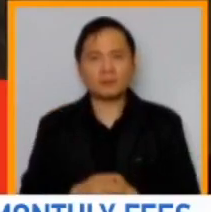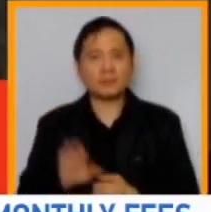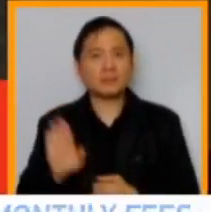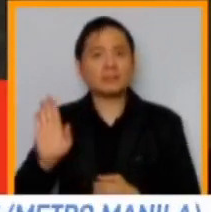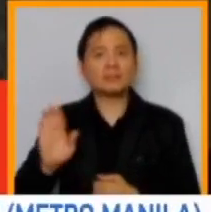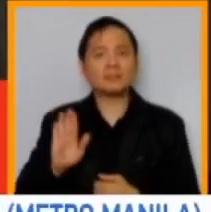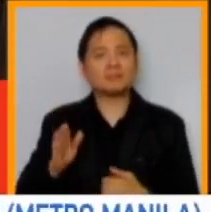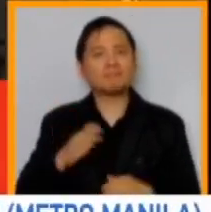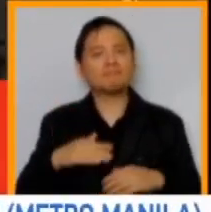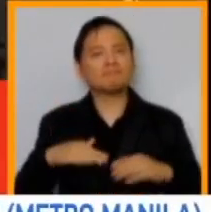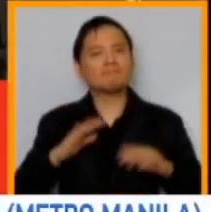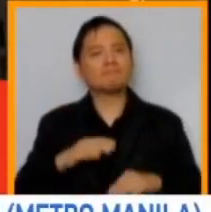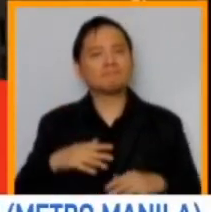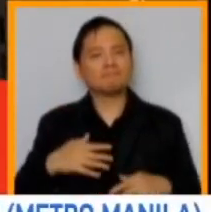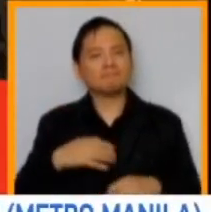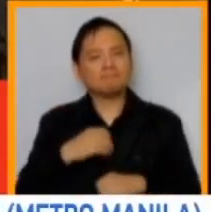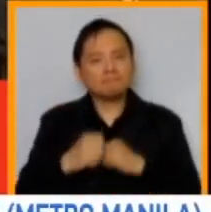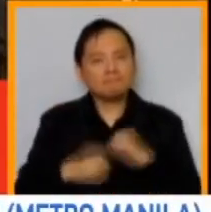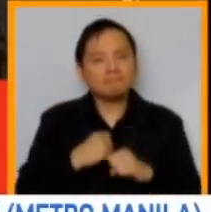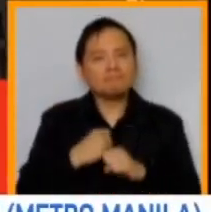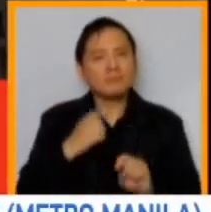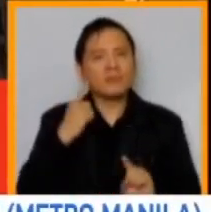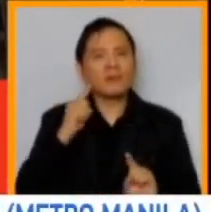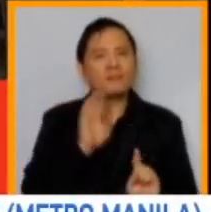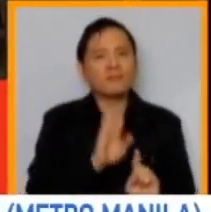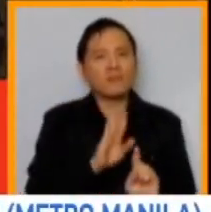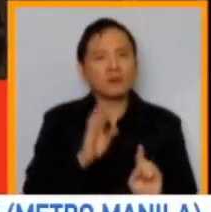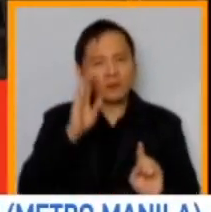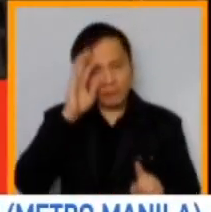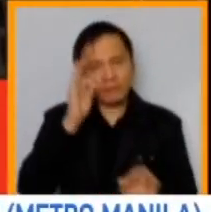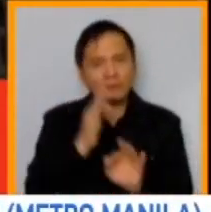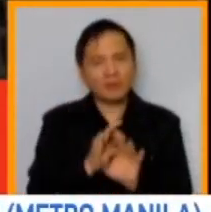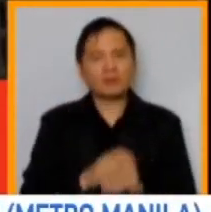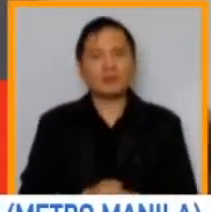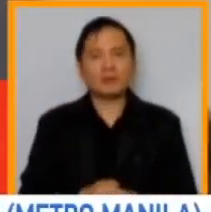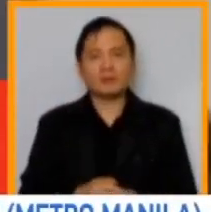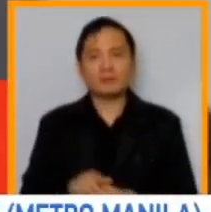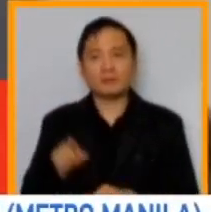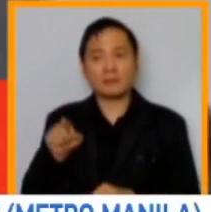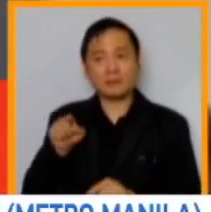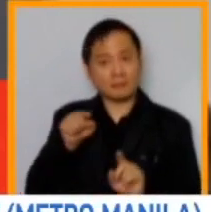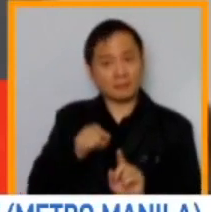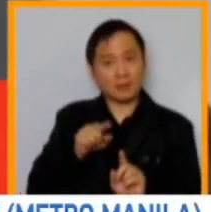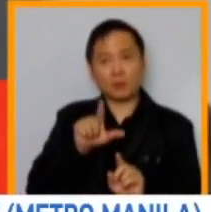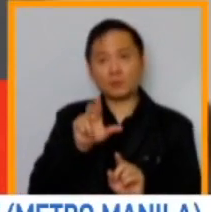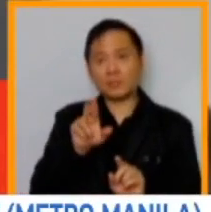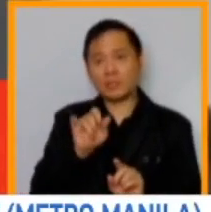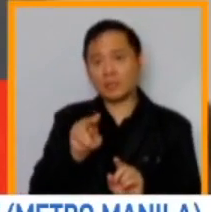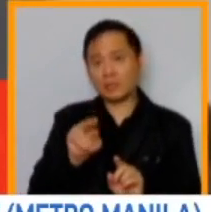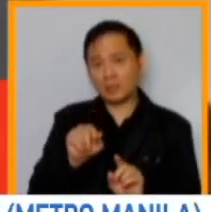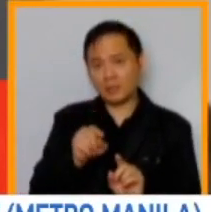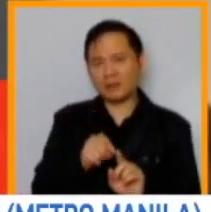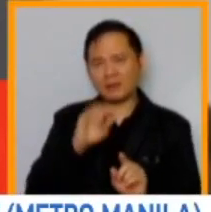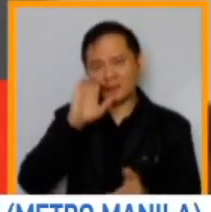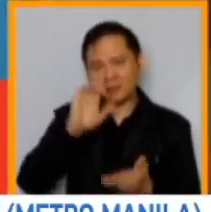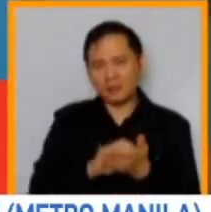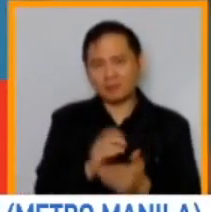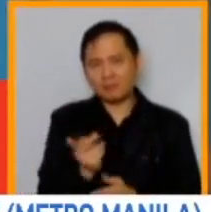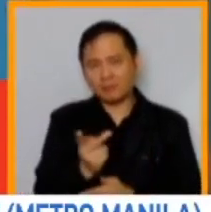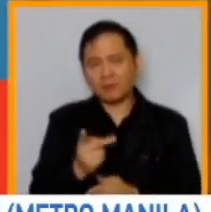kanyang pananampalataya. Linggo-linggo rin kung magsimba si Lucena at kanyang asawa na galing pa sa Caloocan City. Pakinggan natin